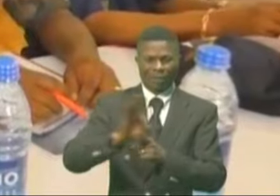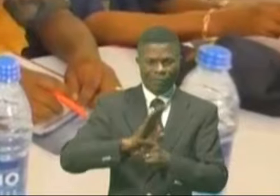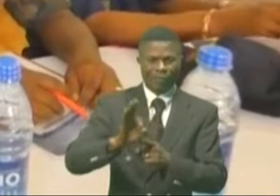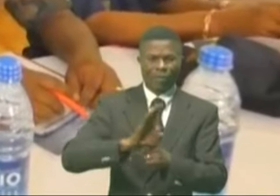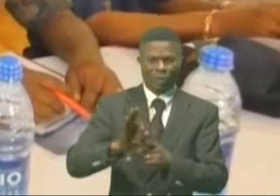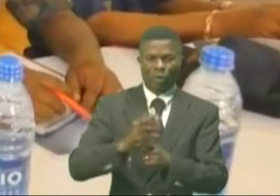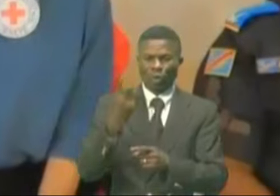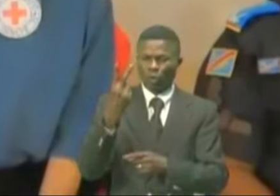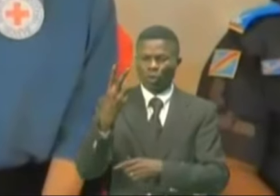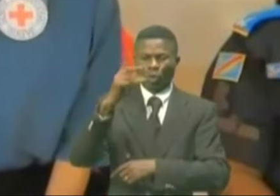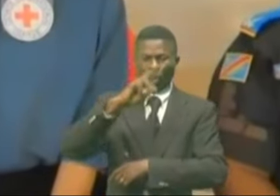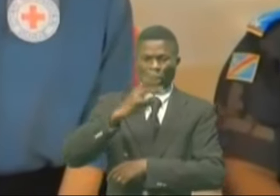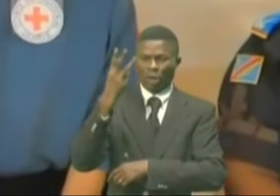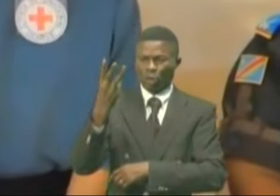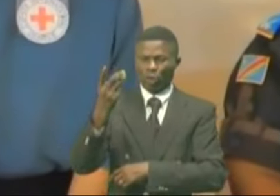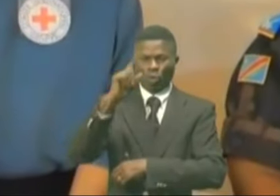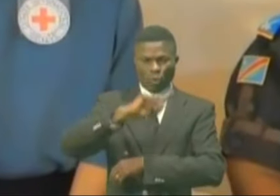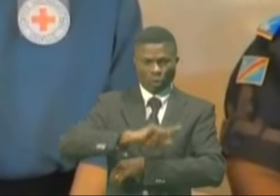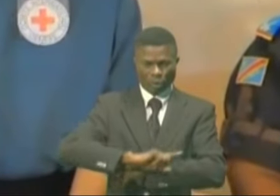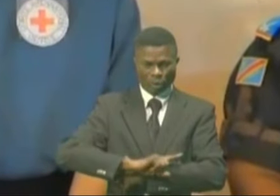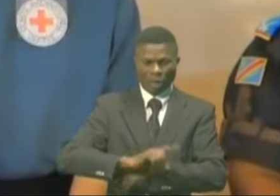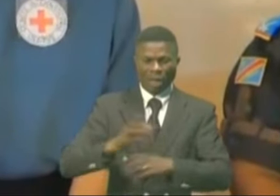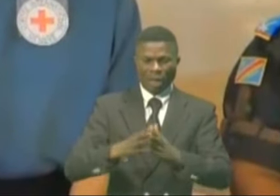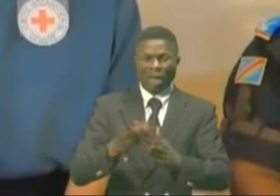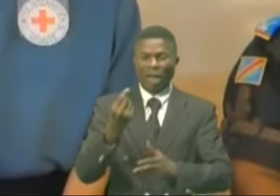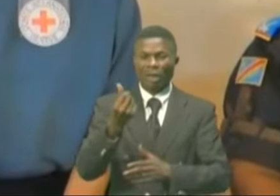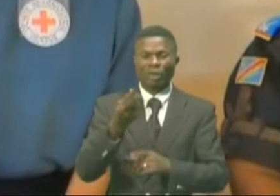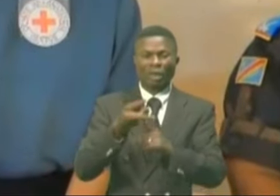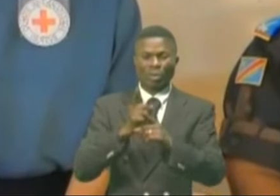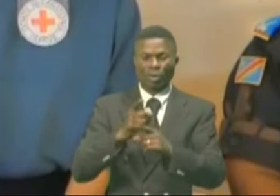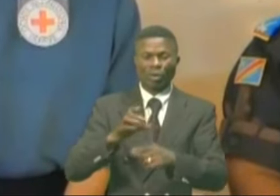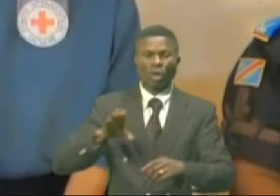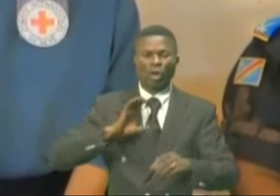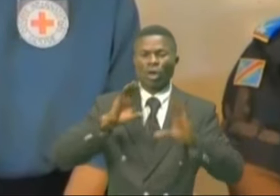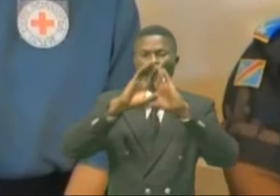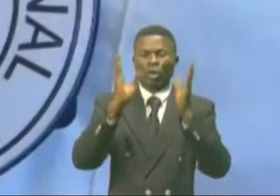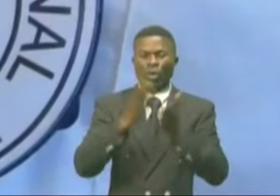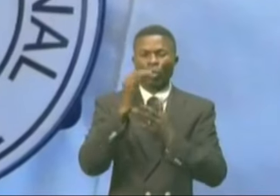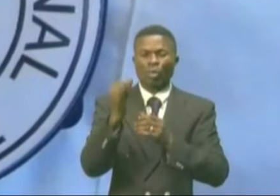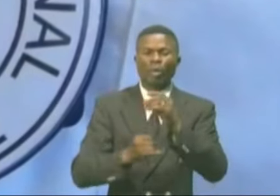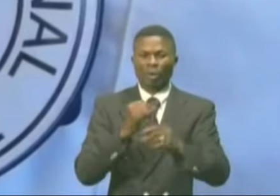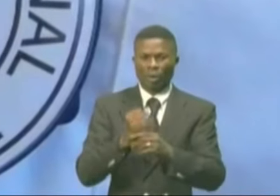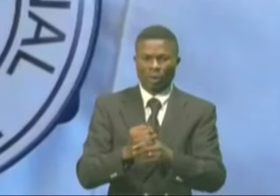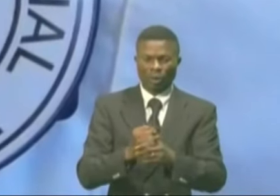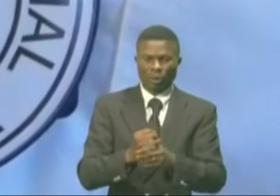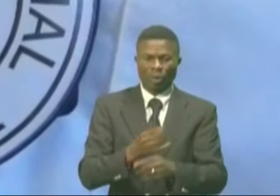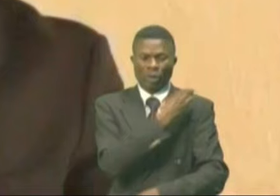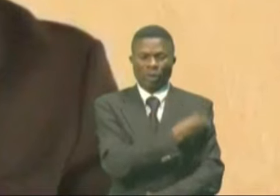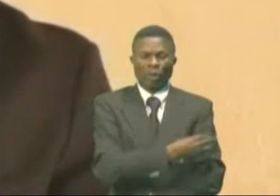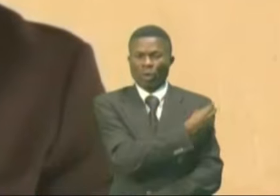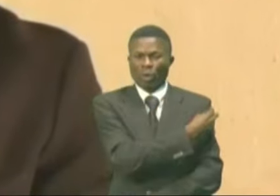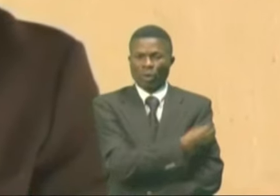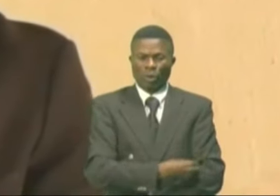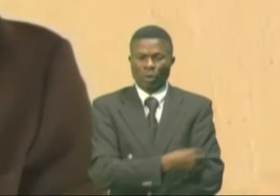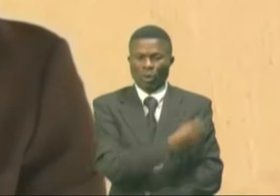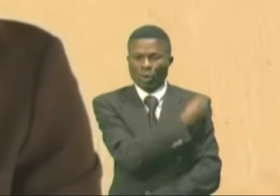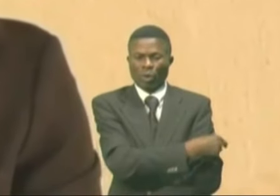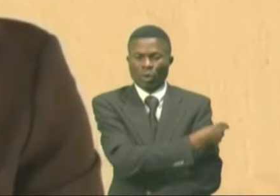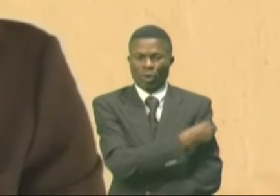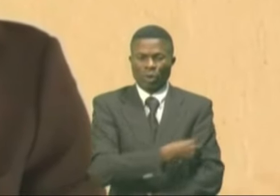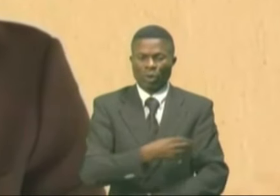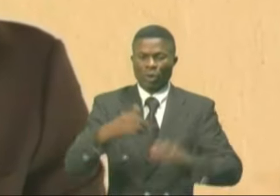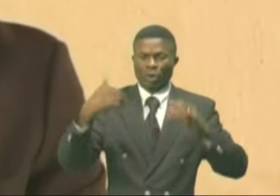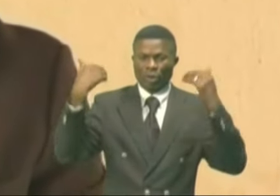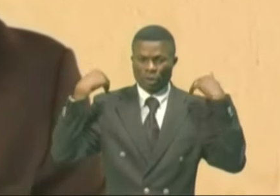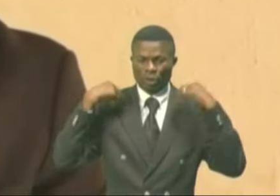de 3 jours. Ceci avec l'appui financier du Comité international de la Croix-Rouge. Le chef de la